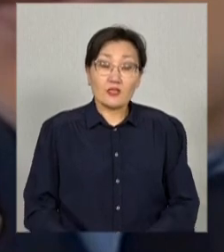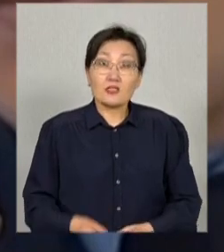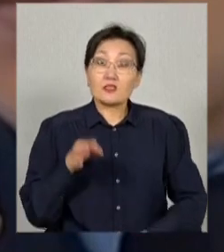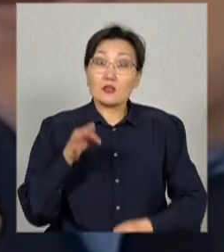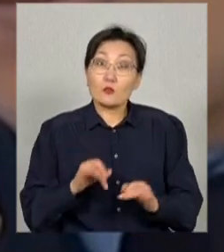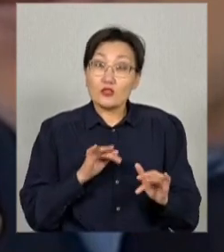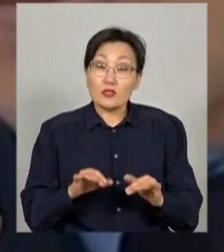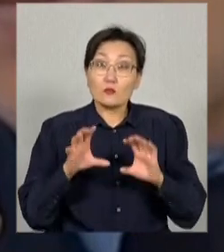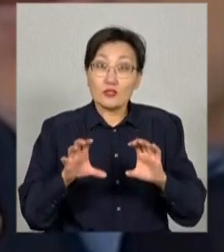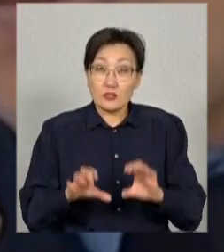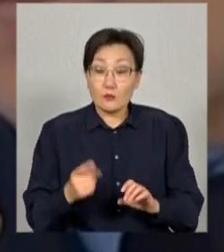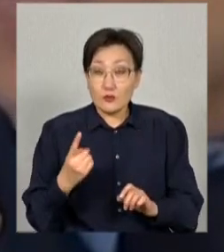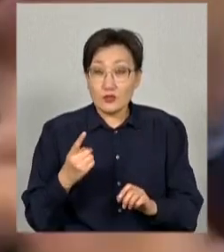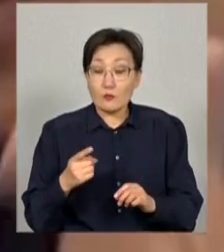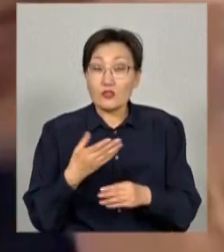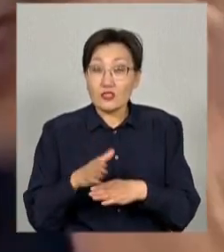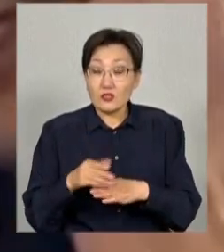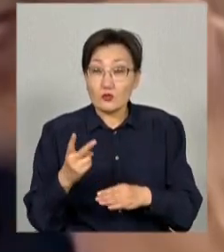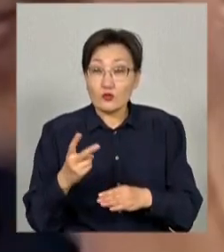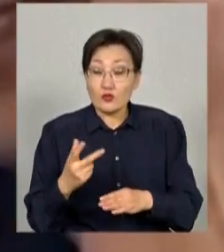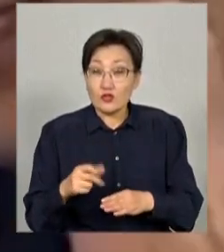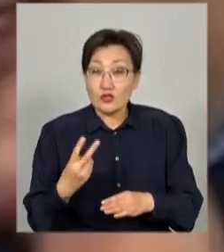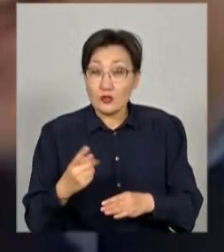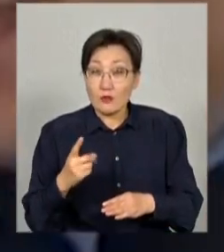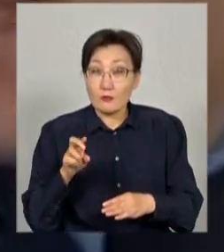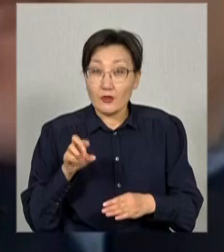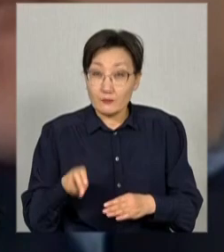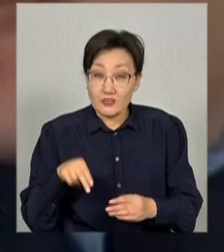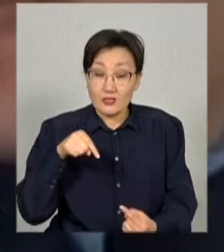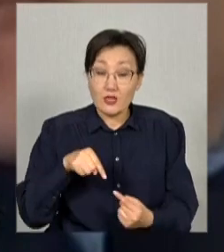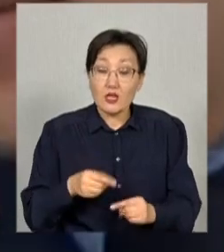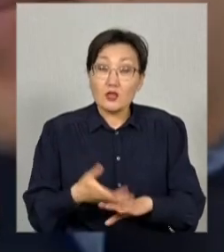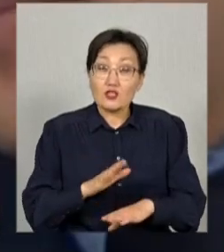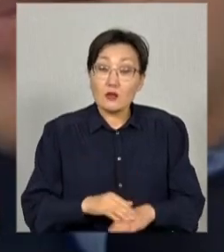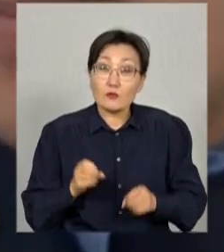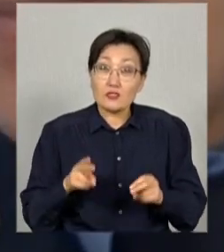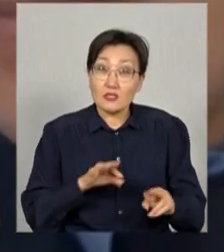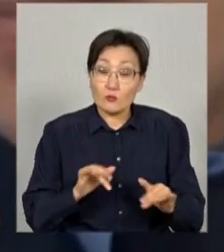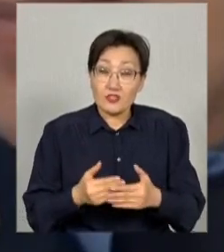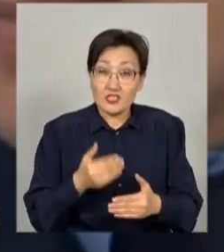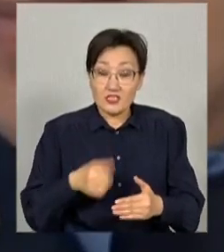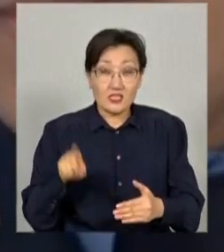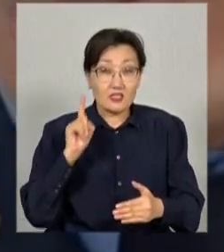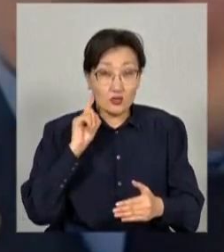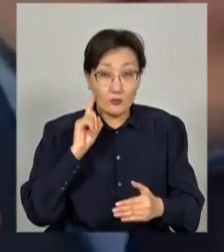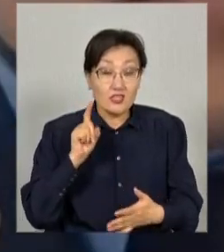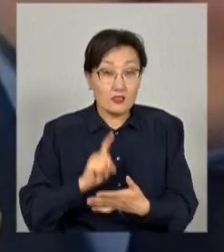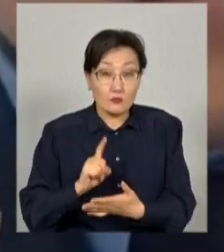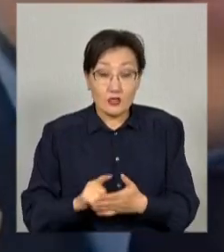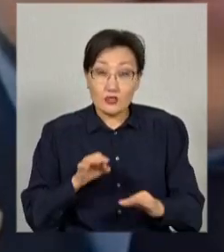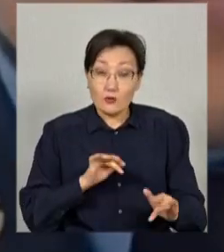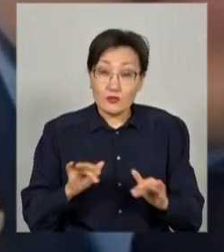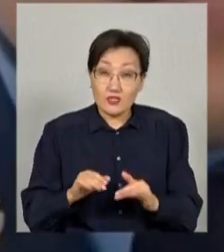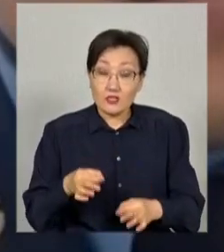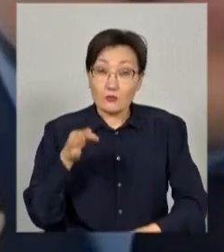Қылмыстық процестік кодекстің бірінші бөлігінің 321 бабына сәйкес ауыр қылмыстық істер бойынша алдын ала тыңдаулар міндетті. Істі